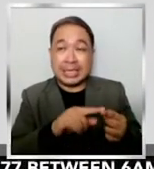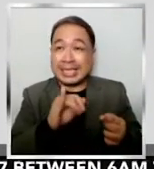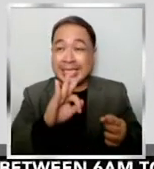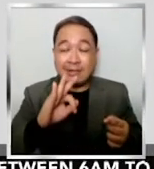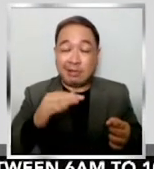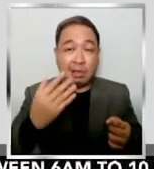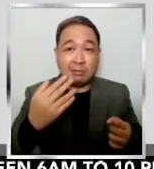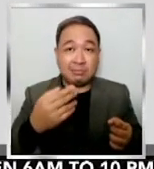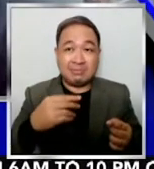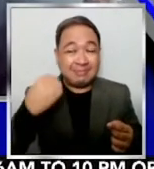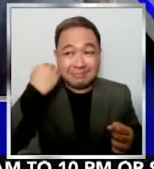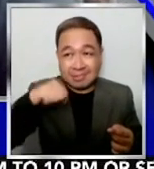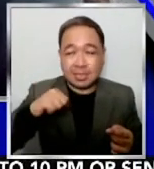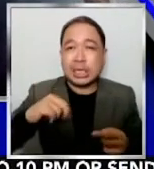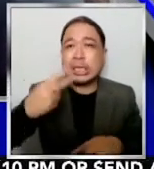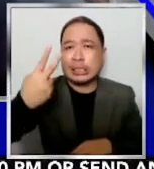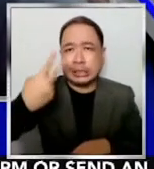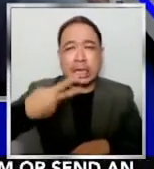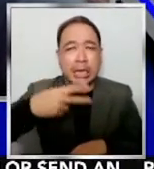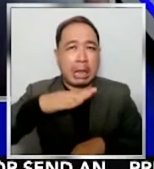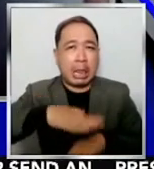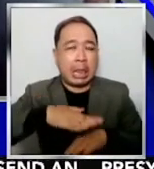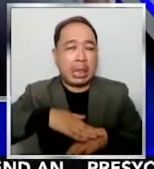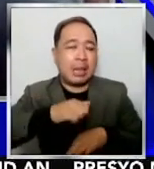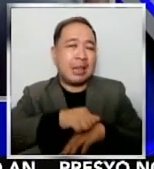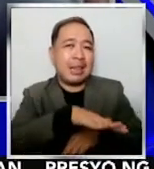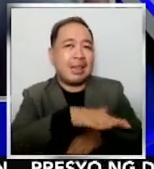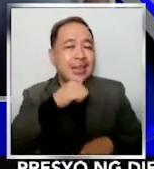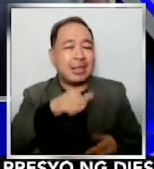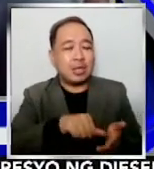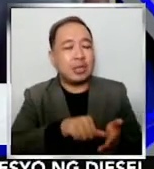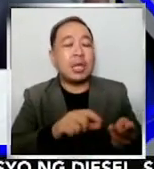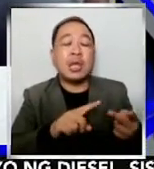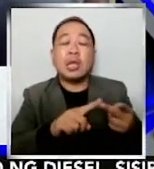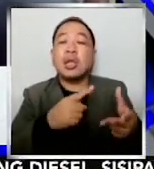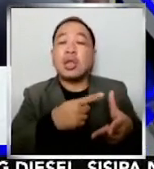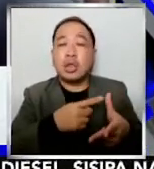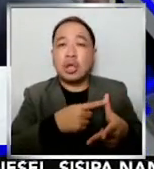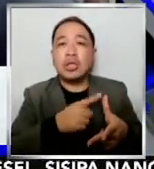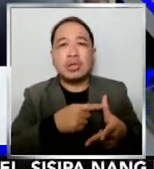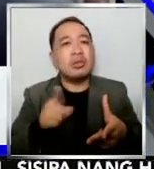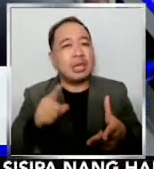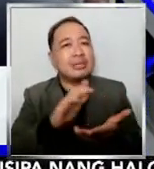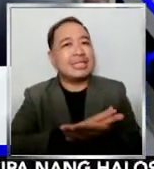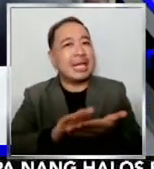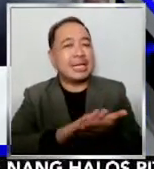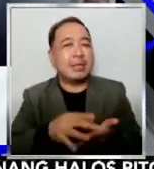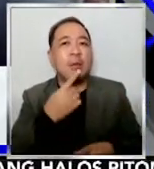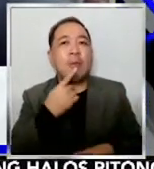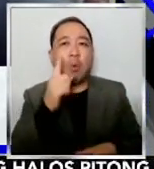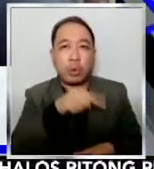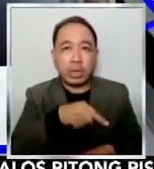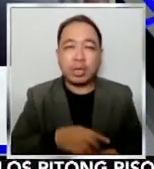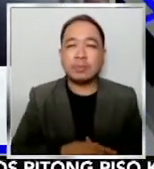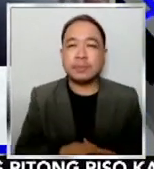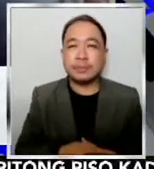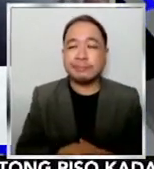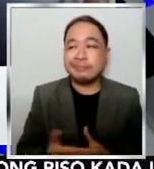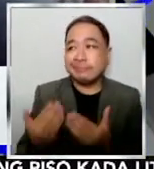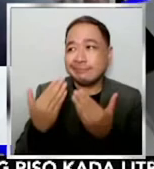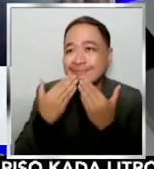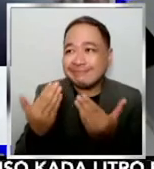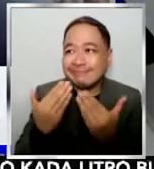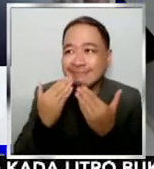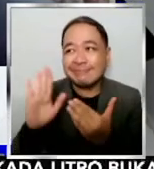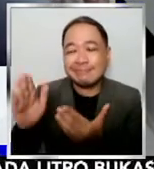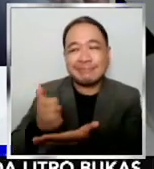sanitary order. Maraming salamat po sa inyo ma'am. Sana po marami pa kayong anong matulungan na katulad namin na